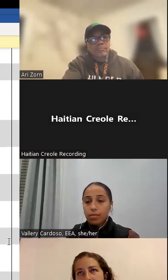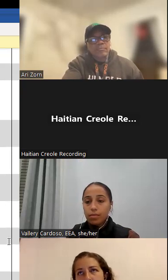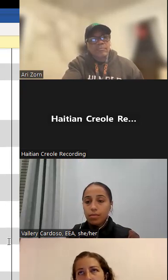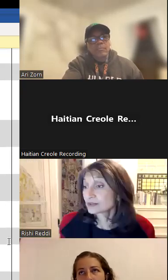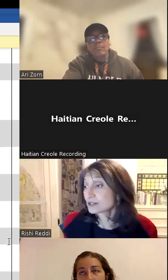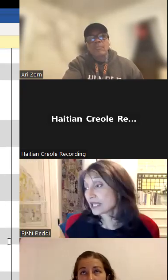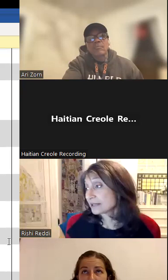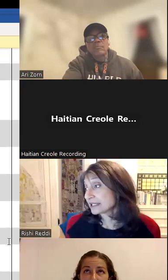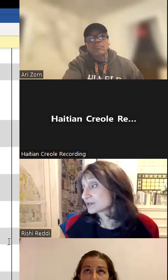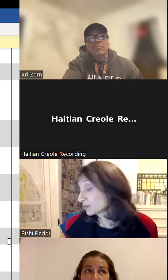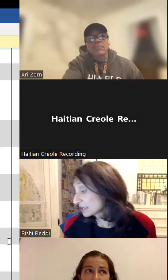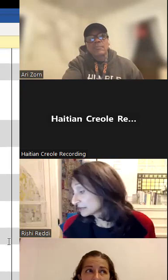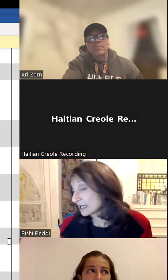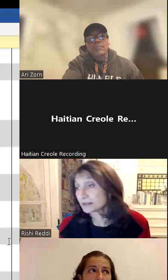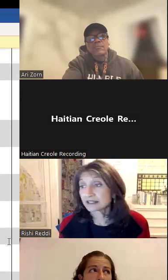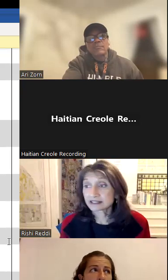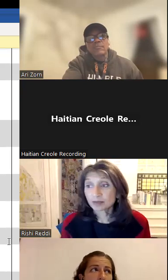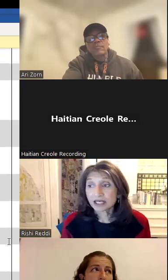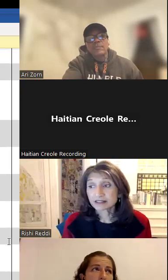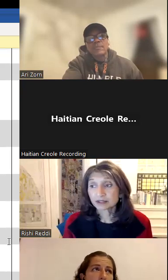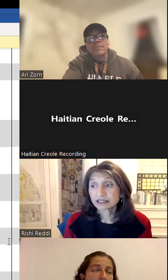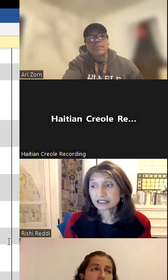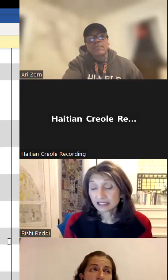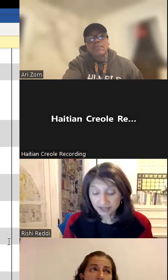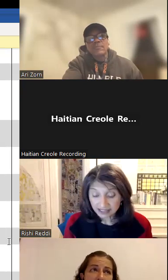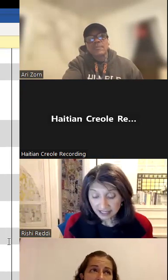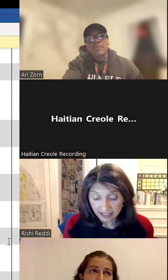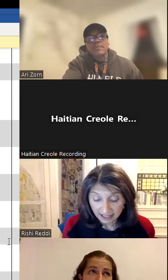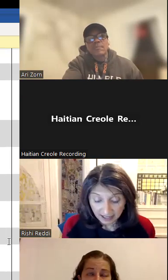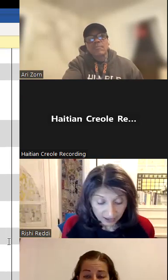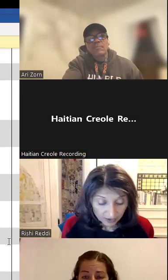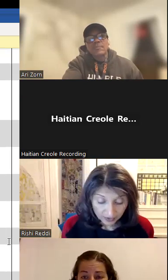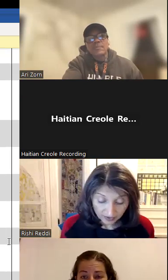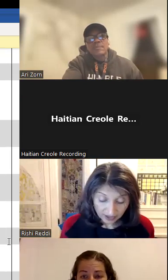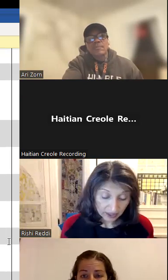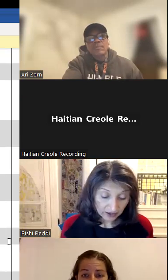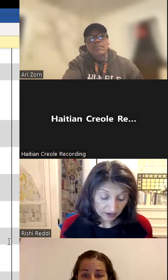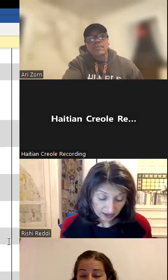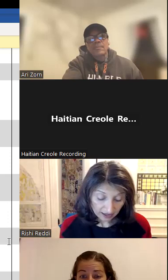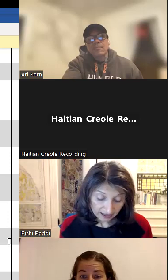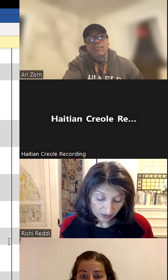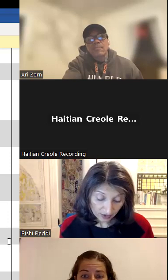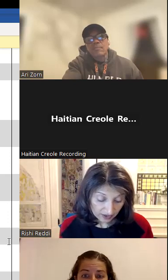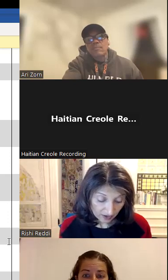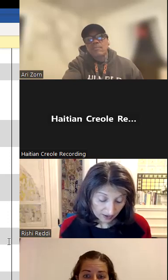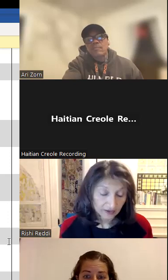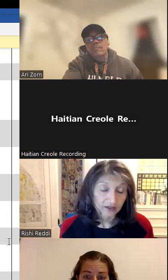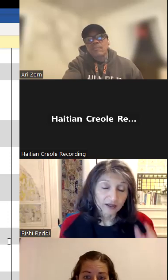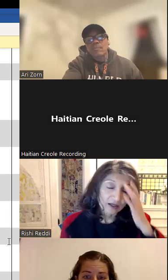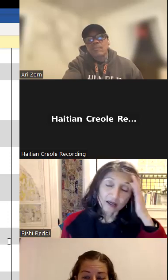I mean, that's one comment, that's a possibility. Il y a une possibilité, là, nous